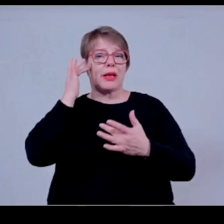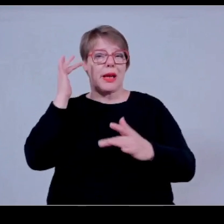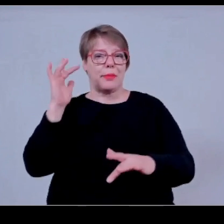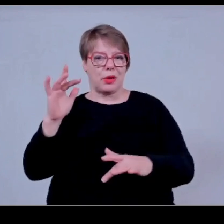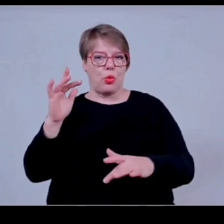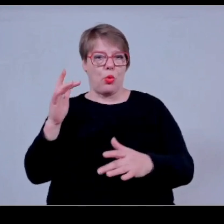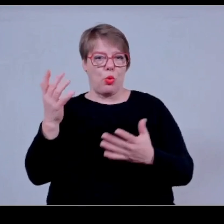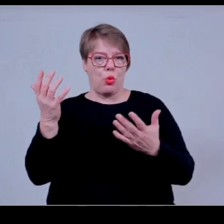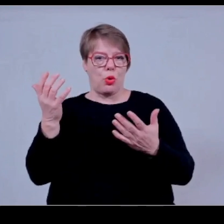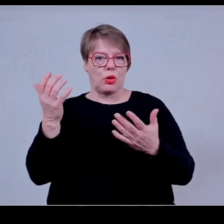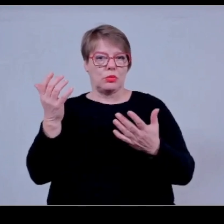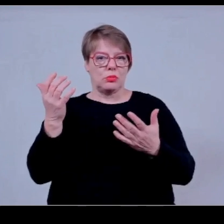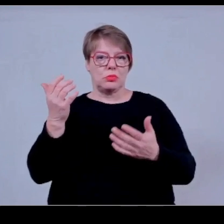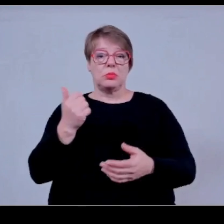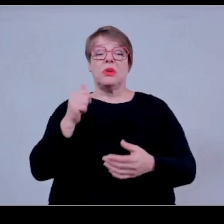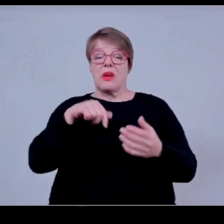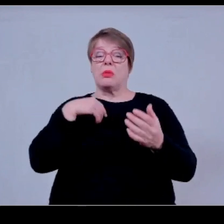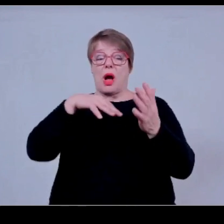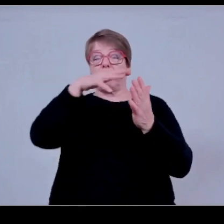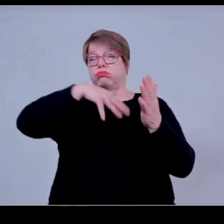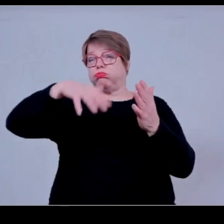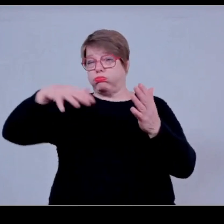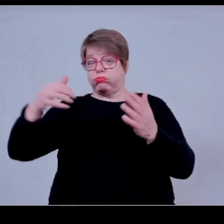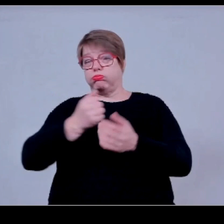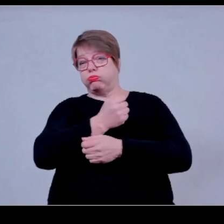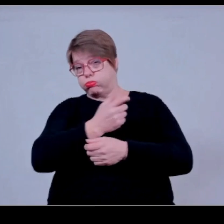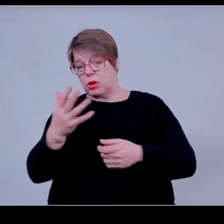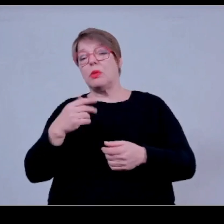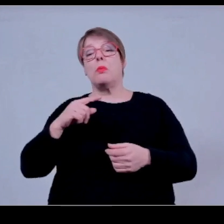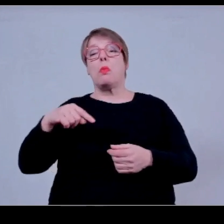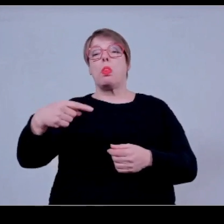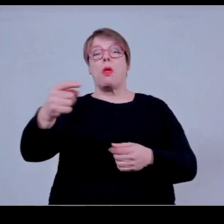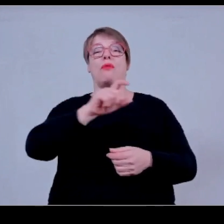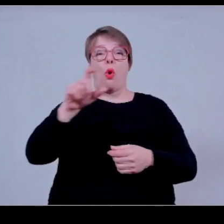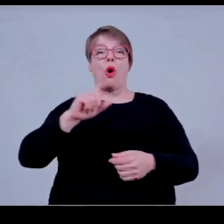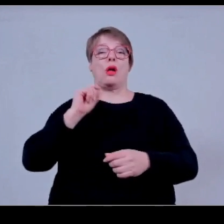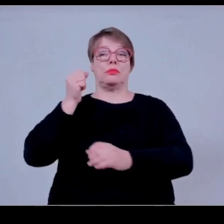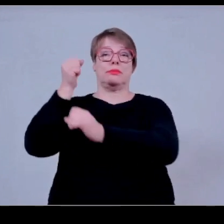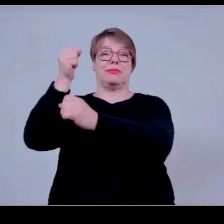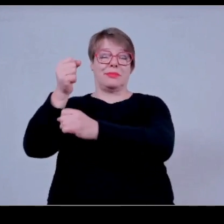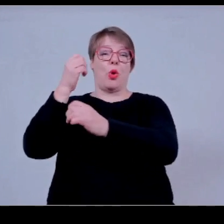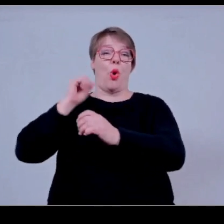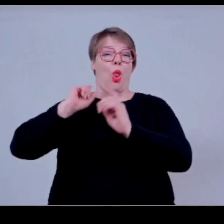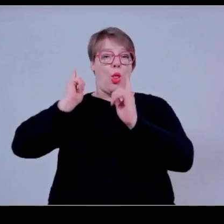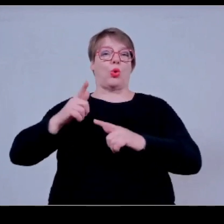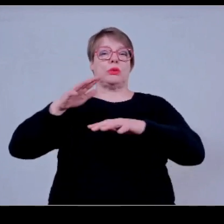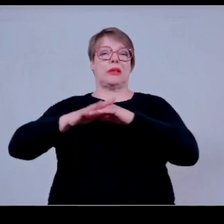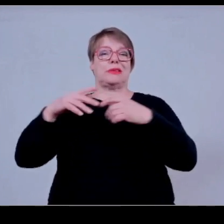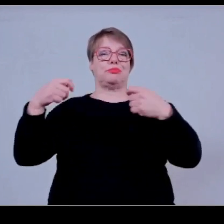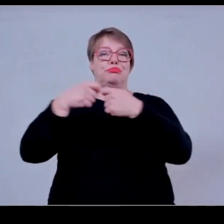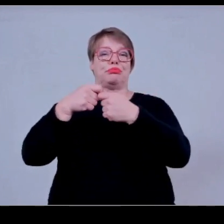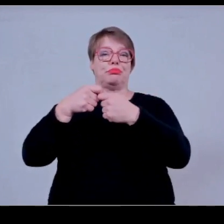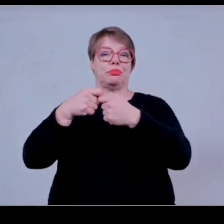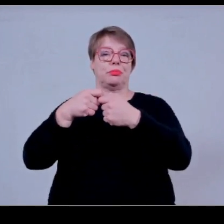Biomasse, der Biogaskraftwerke. Und leider Gottes hat uns hier der Bund in den letzten Wochen massiv verunsichert